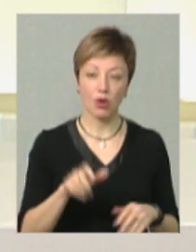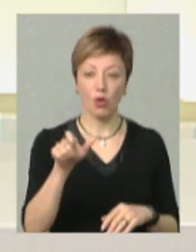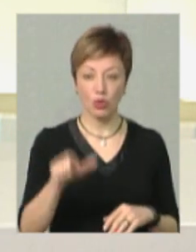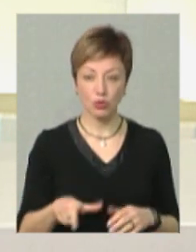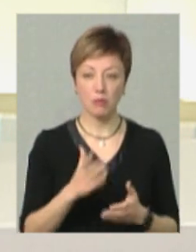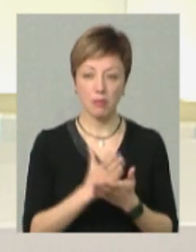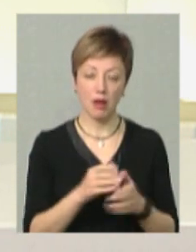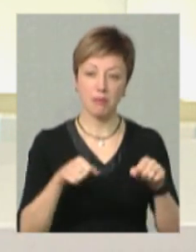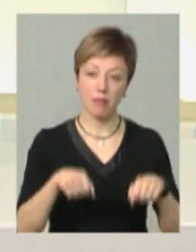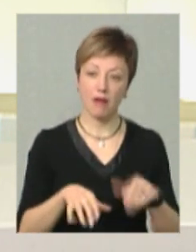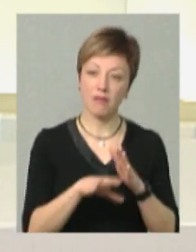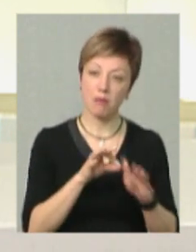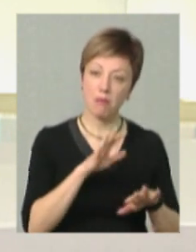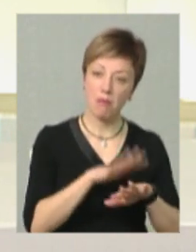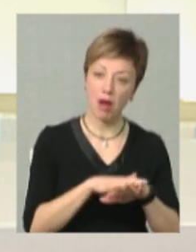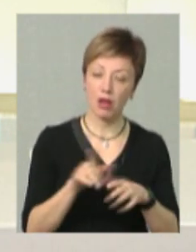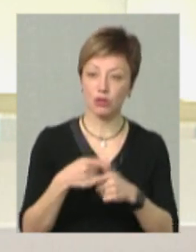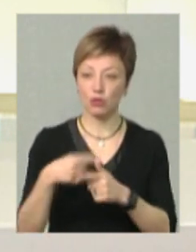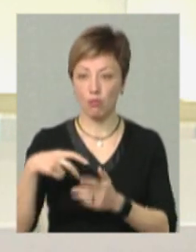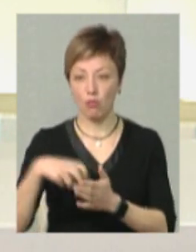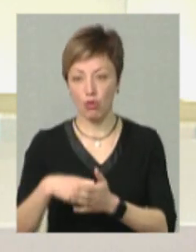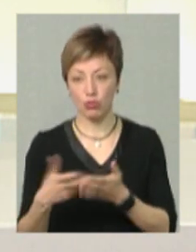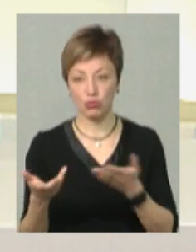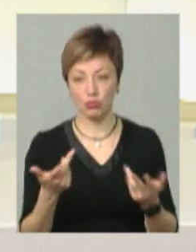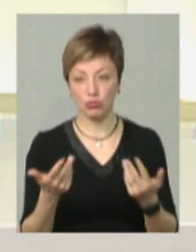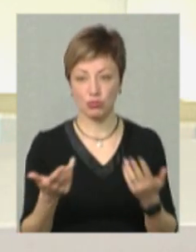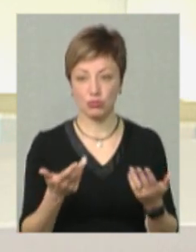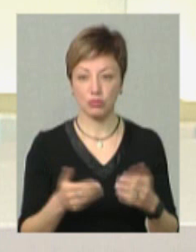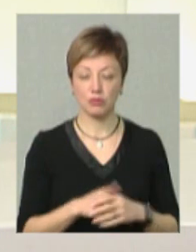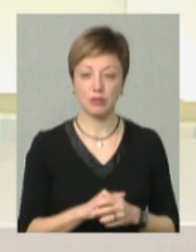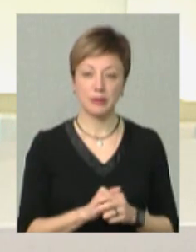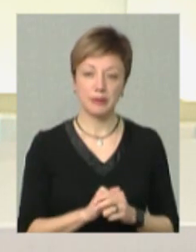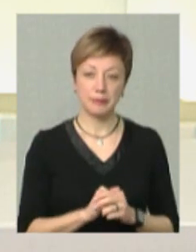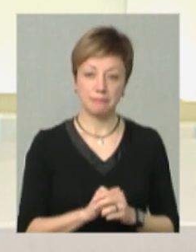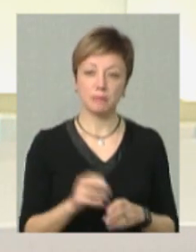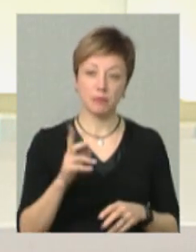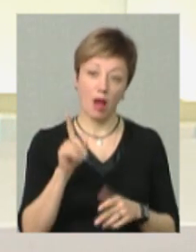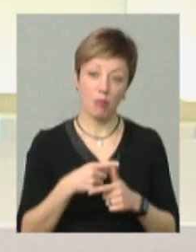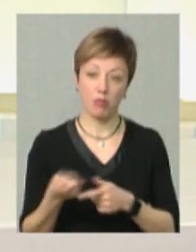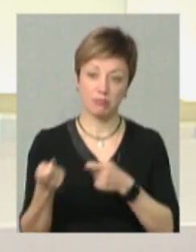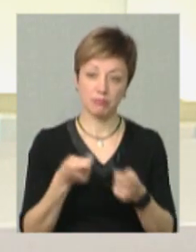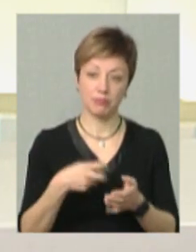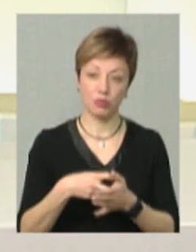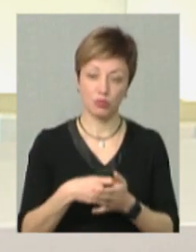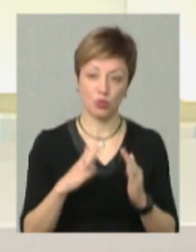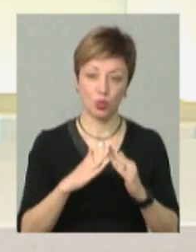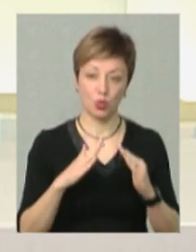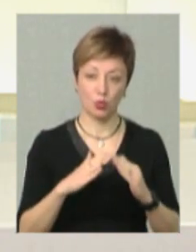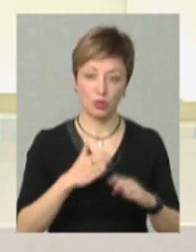має право вибору. Чи на банківську установу, чи з доставкою працівником пошти